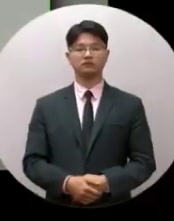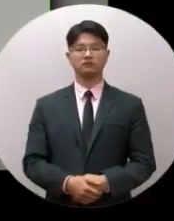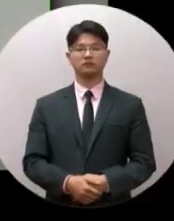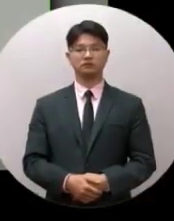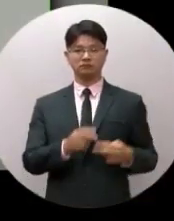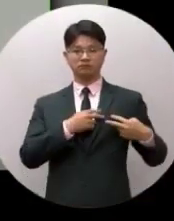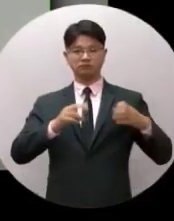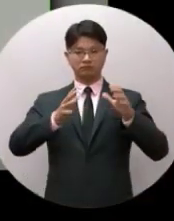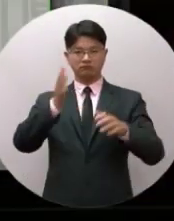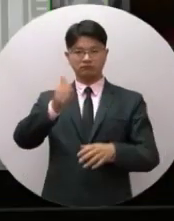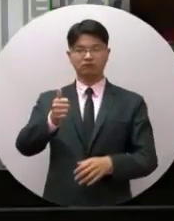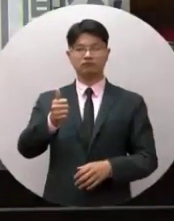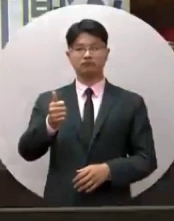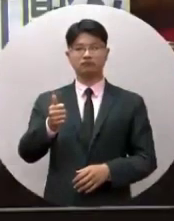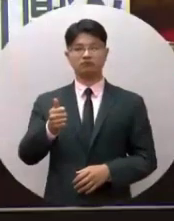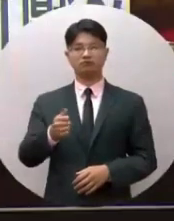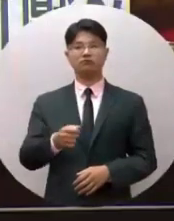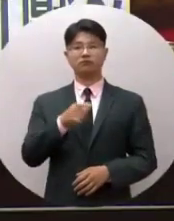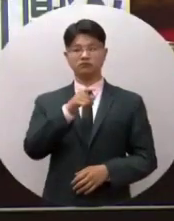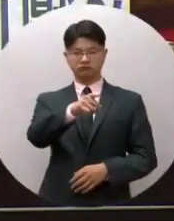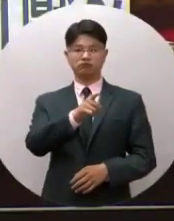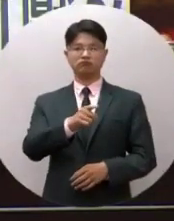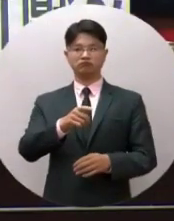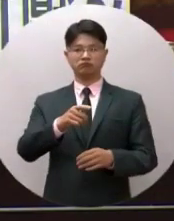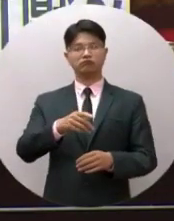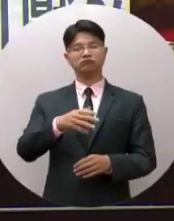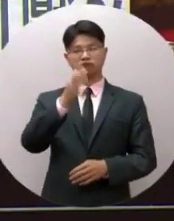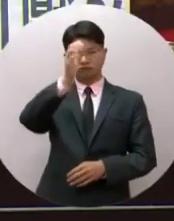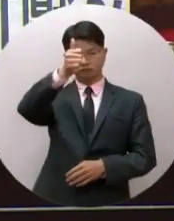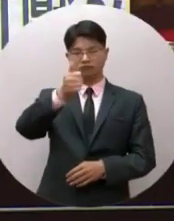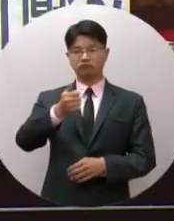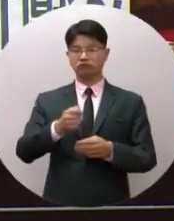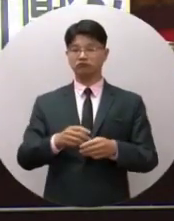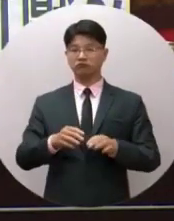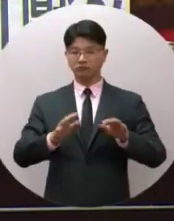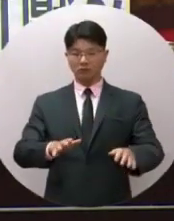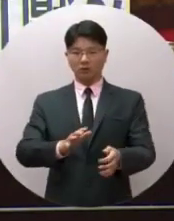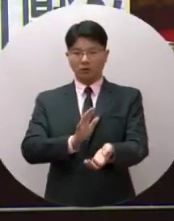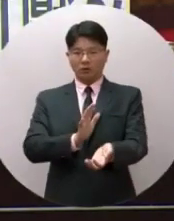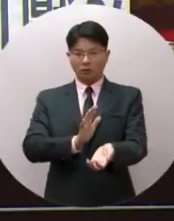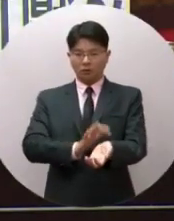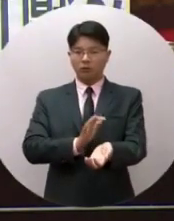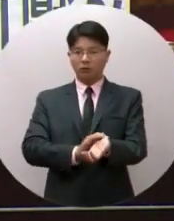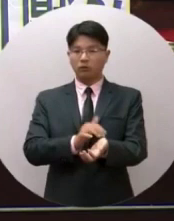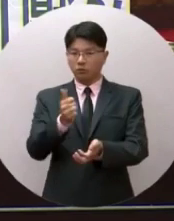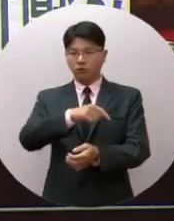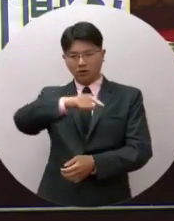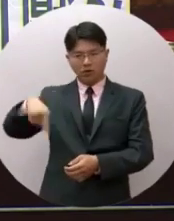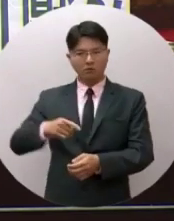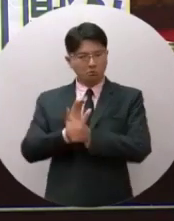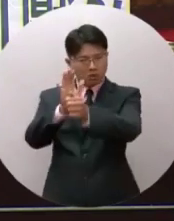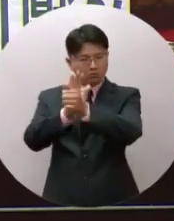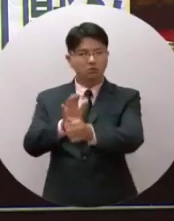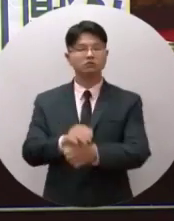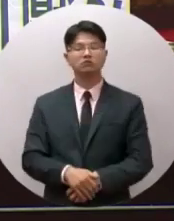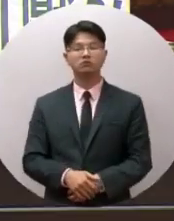蔡英文总统，你的老板，在一届挺他，我没话讲，挺谁都没关系，挺他